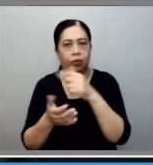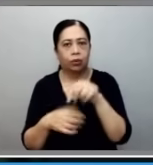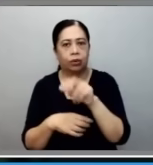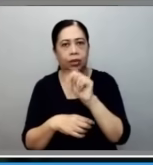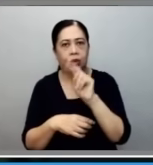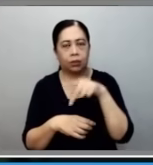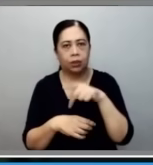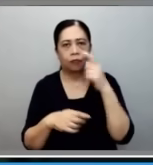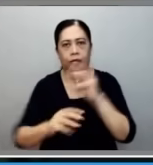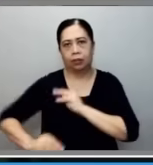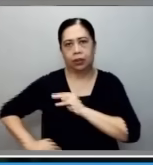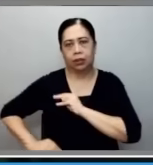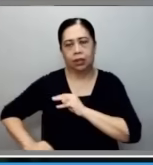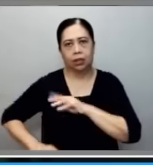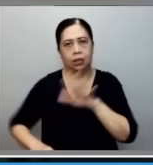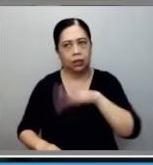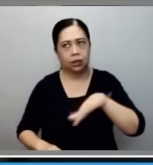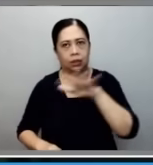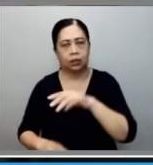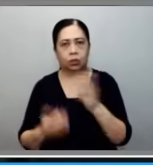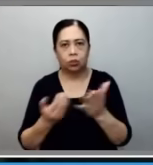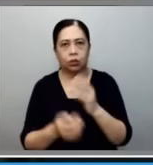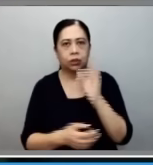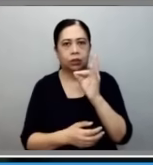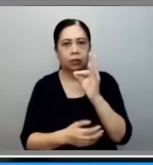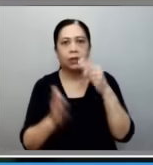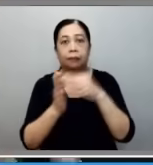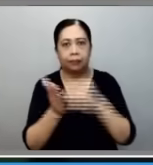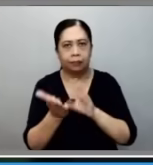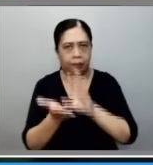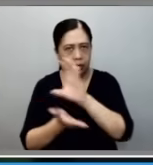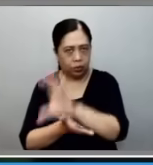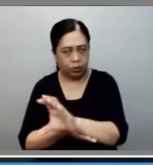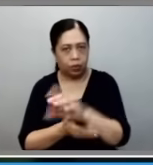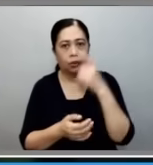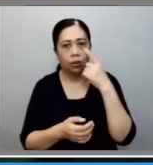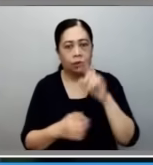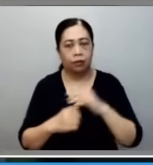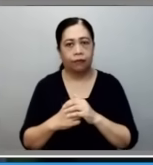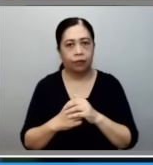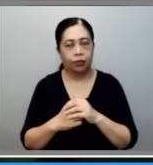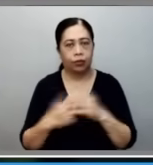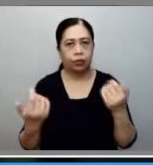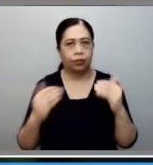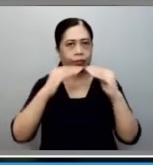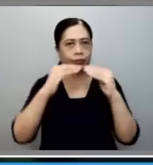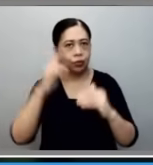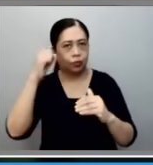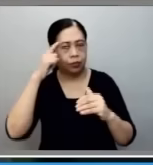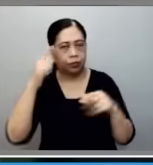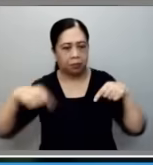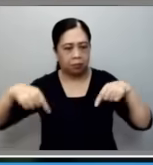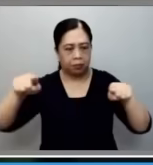military uniform personnel, ng halos 70 billion para po sa counterpart ng government. So